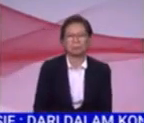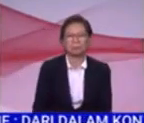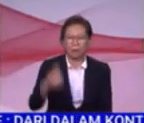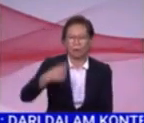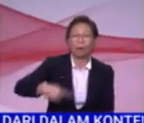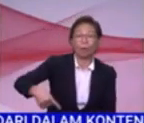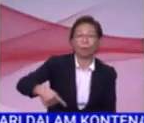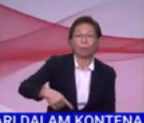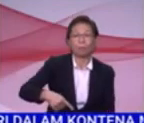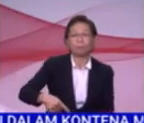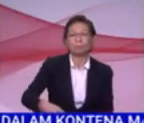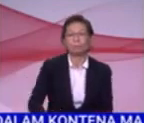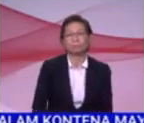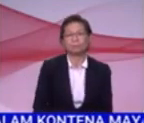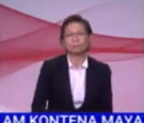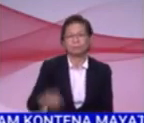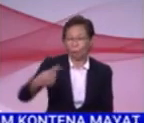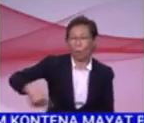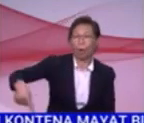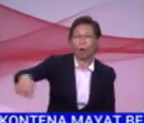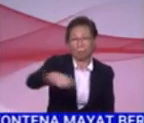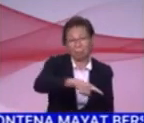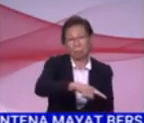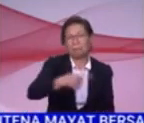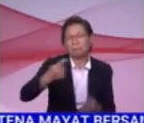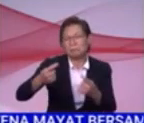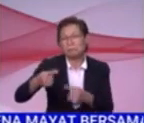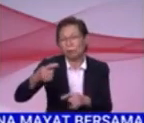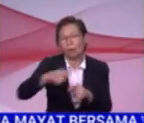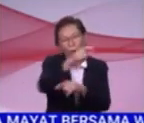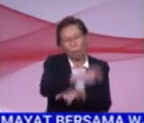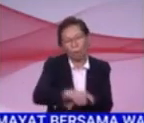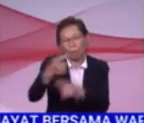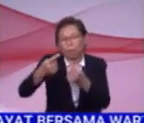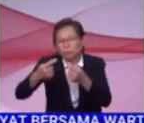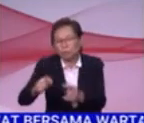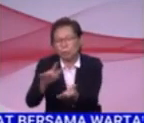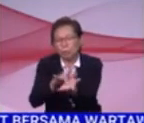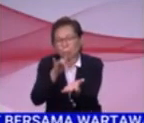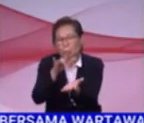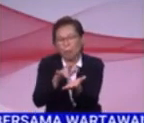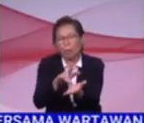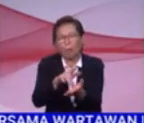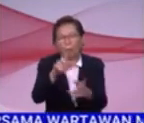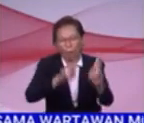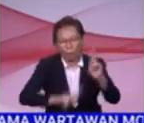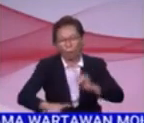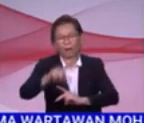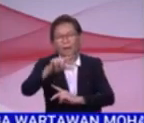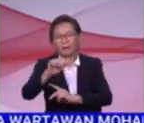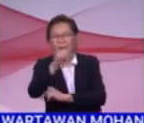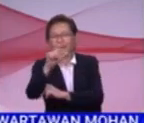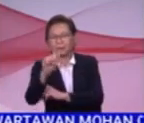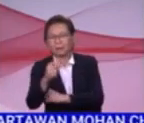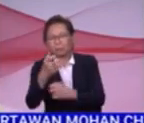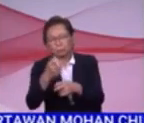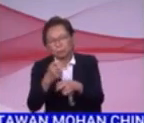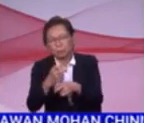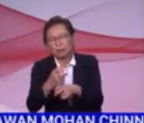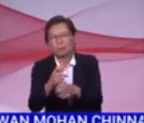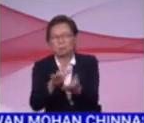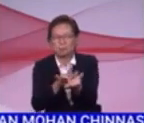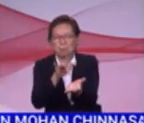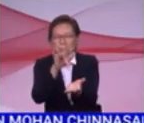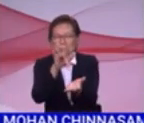orang yang cube untuk mengambil kesempatan diwaktu yang kesusahan orang pada waktu ini tak ada juga yang